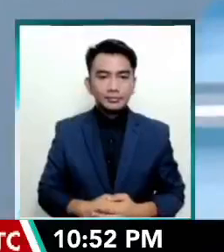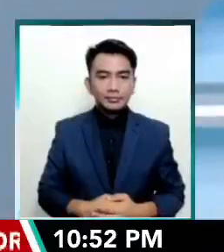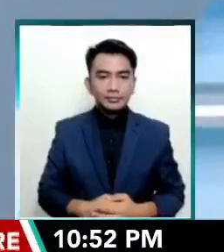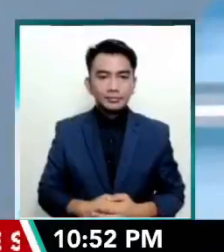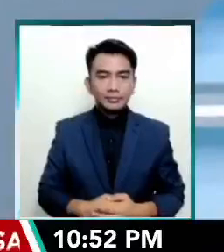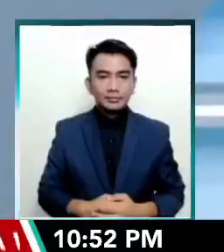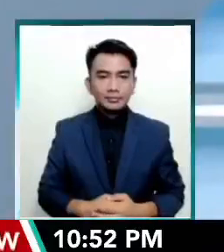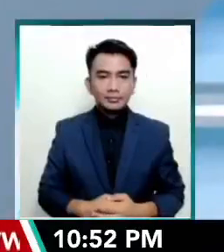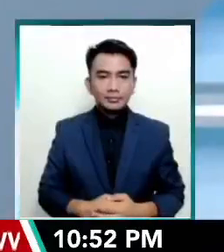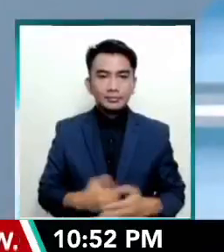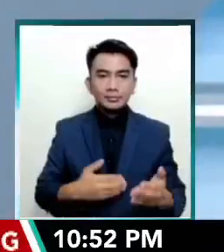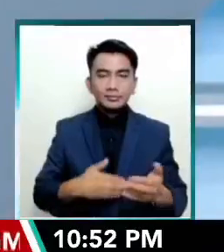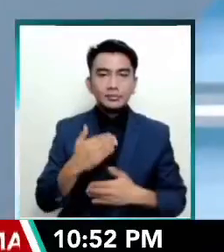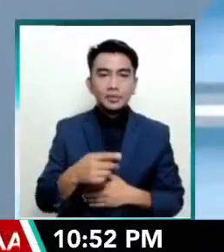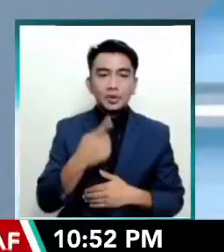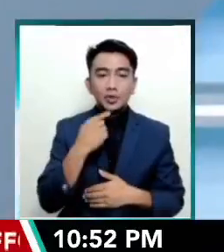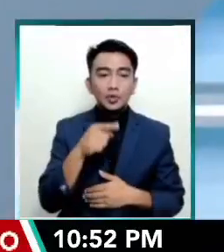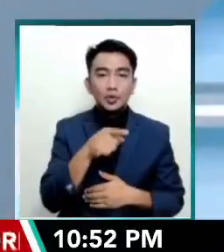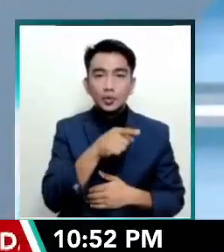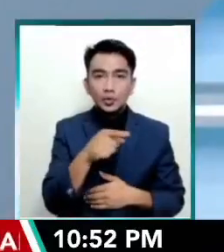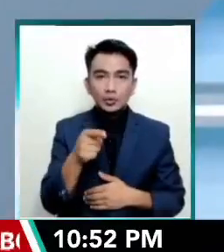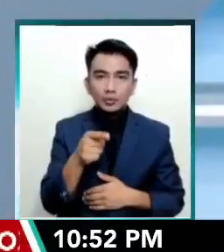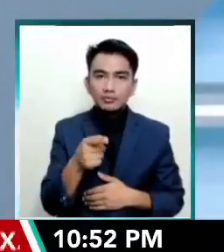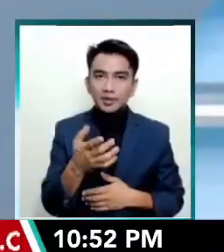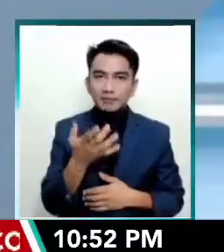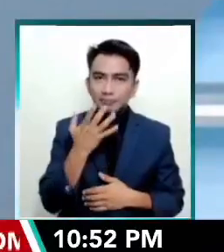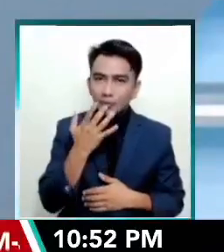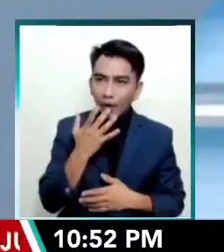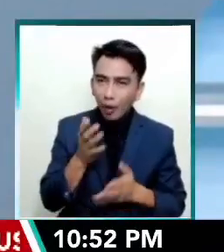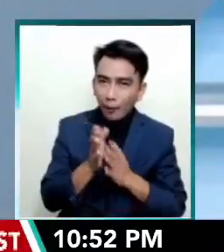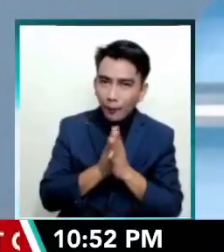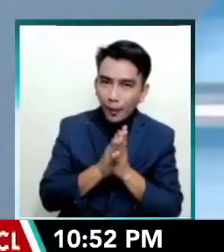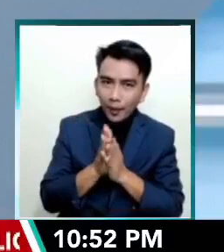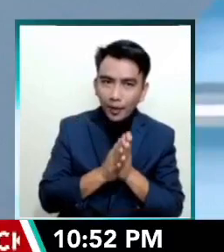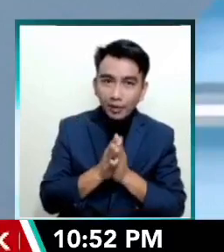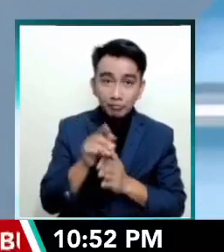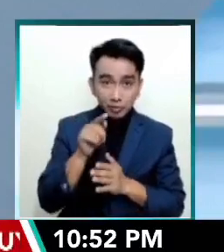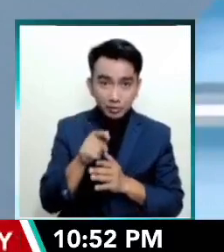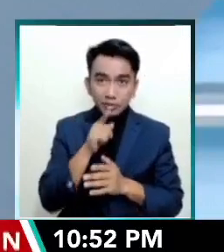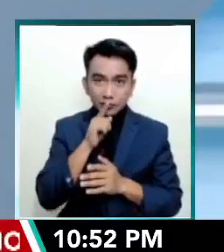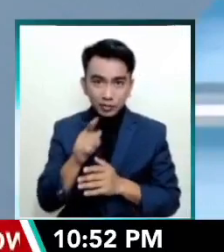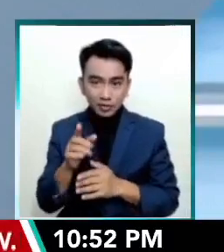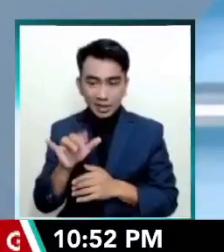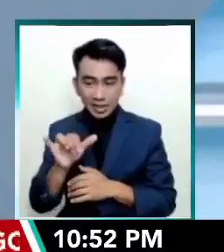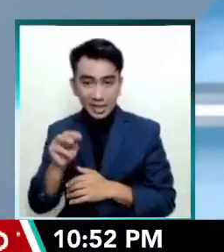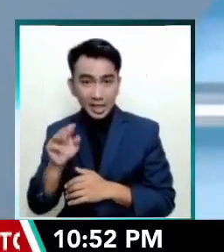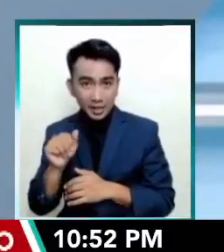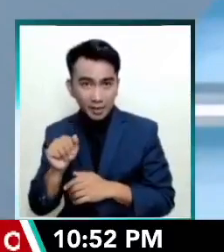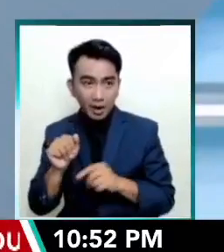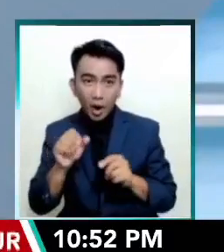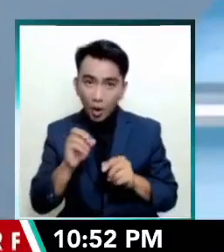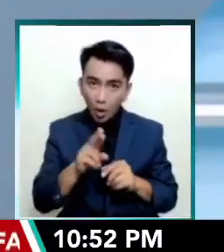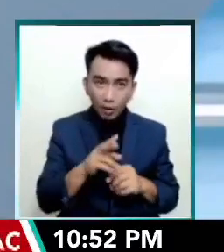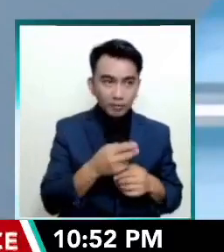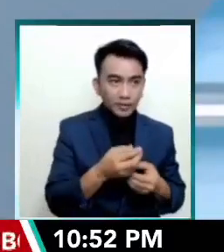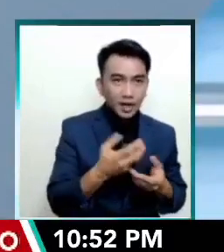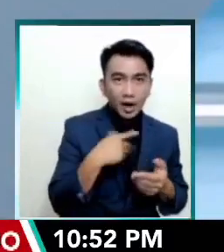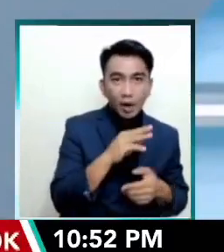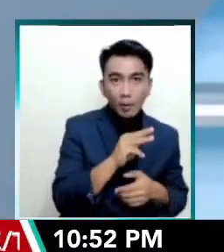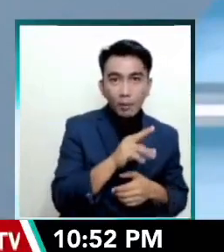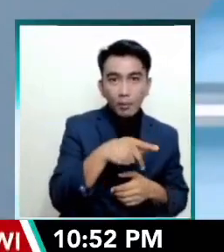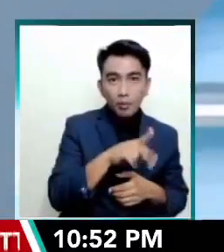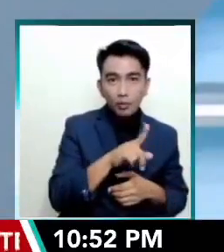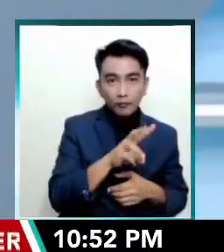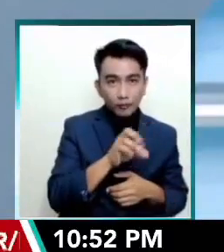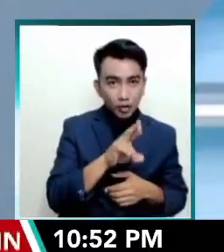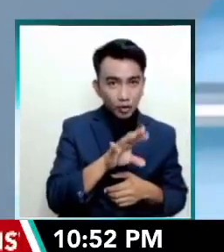Sa mga mahilig sa matamis dyan, Team Yema ka ba o Team Polvoron? Sa Zamboanga City, tampok ang mga